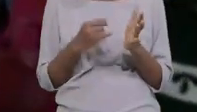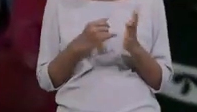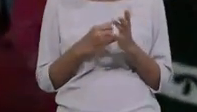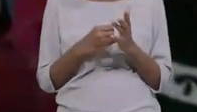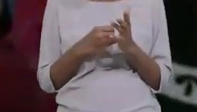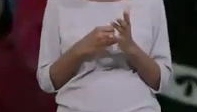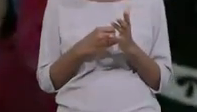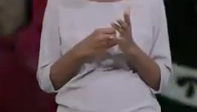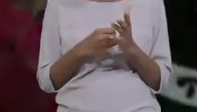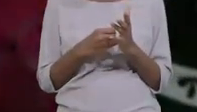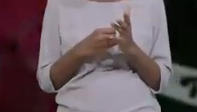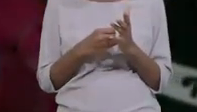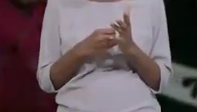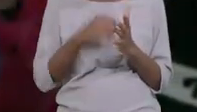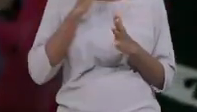Manifeste-le.